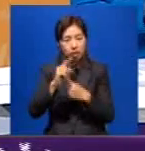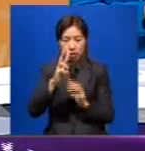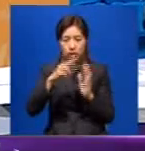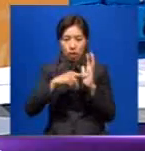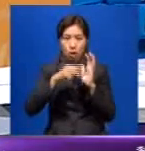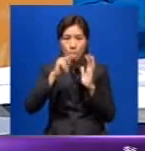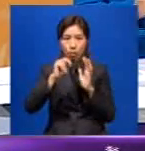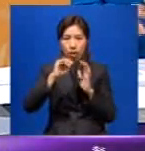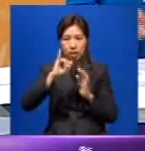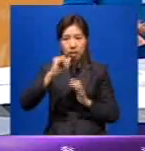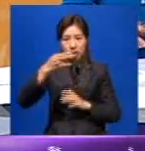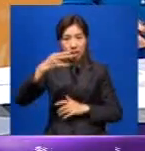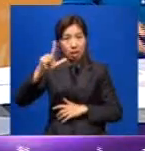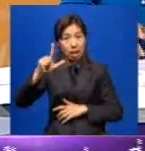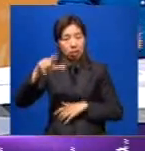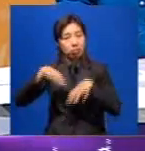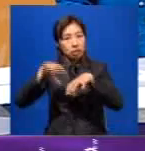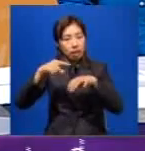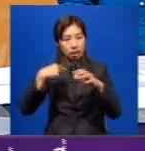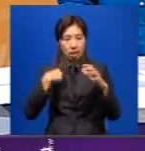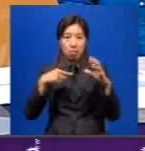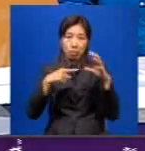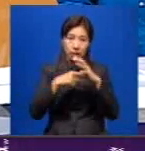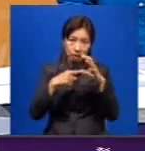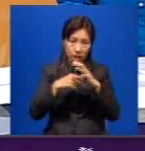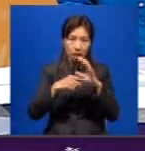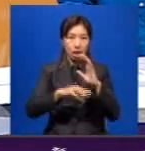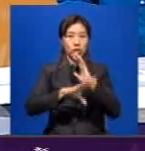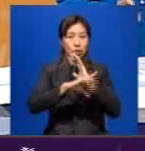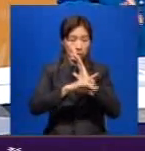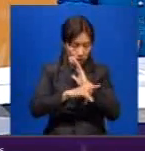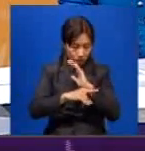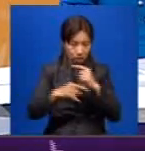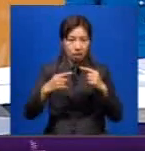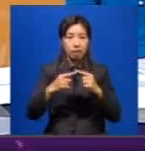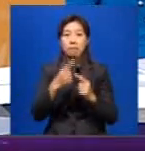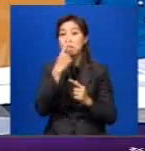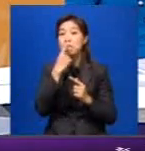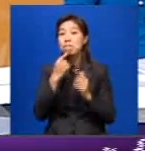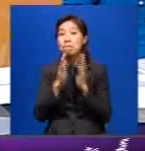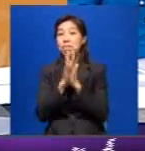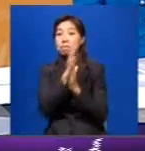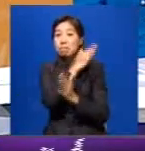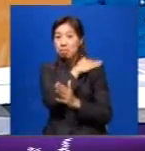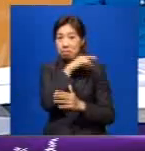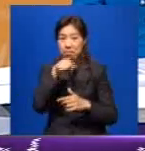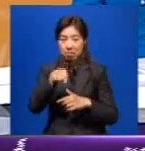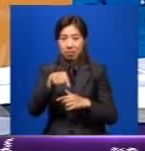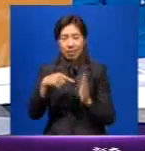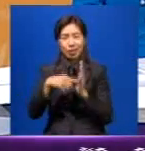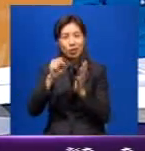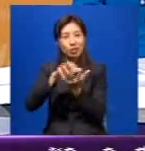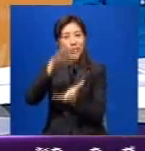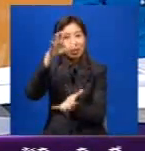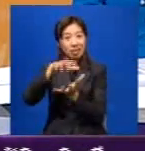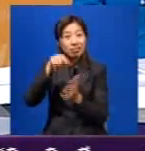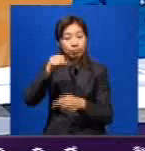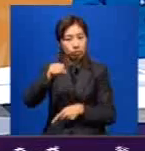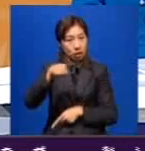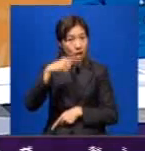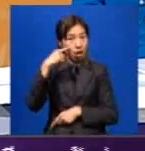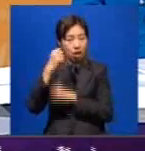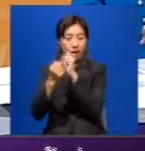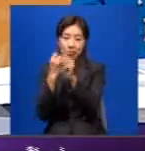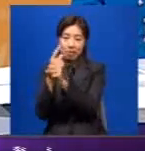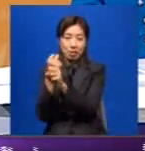พัทยาชลบุรีและอีกสถานที่นึงก็สำคัญเหมือนกันนะคะที่พระปาแดงนะคะสงกรานต์ปากรัดหรือว่าสงกรานต์พระปลาแดงก็จัดขึ้นเป็นประจำทุกปีนะคะก็